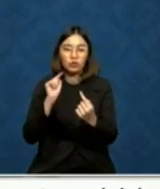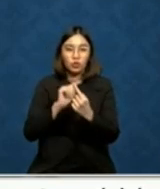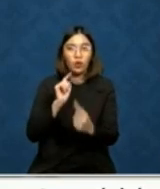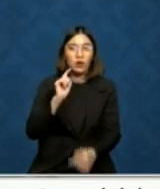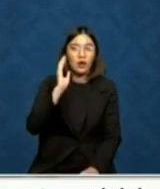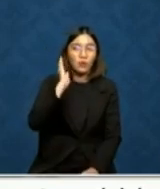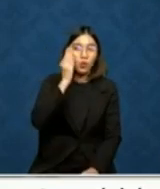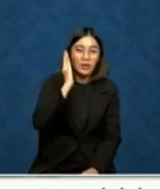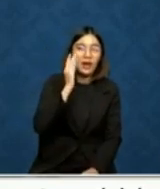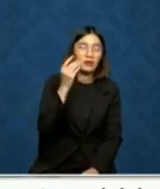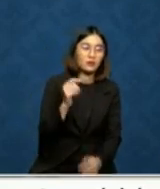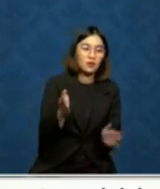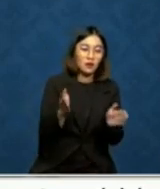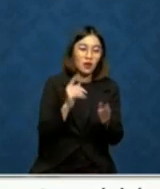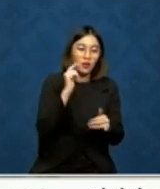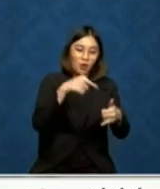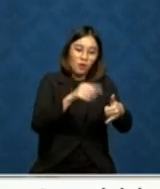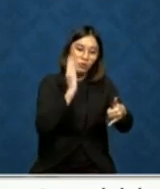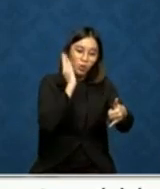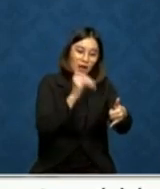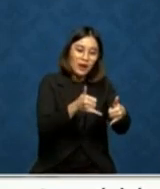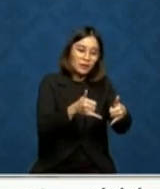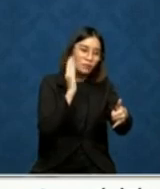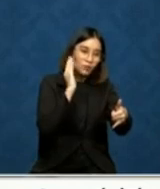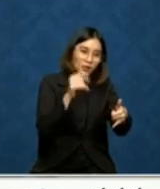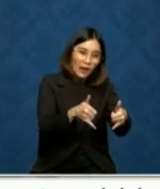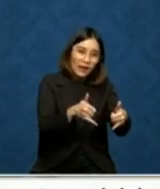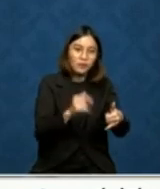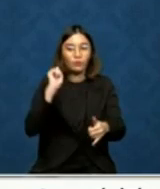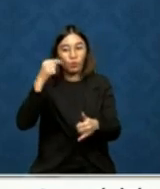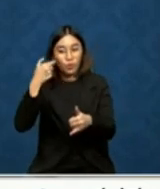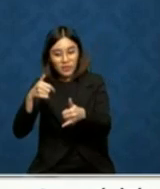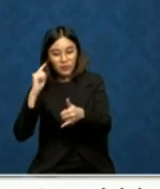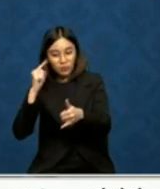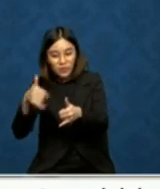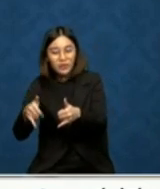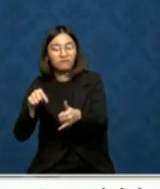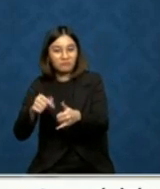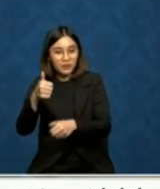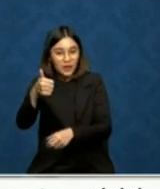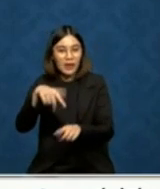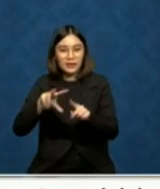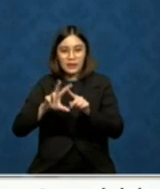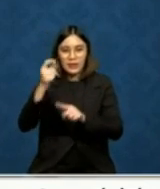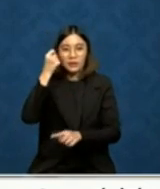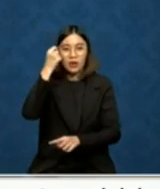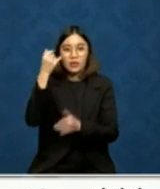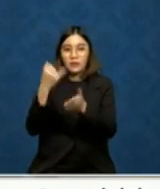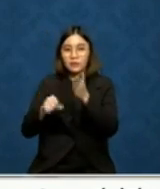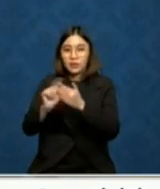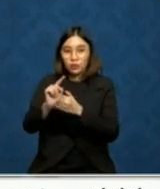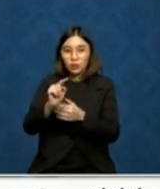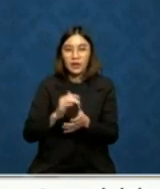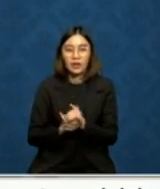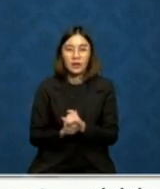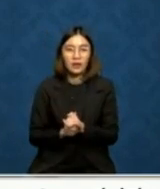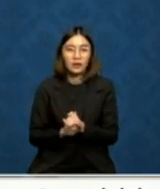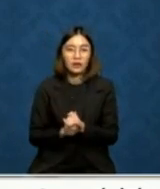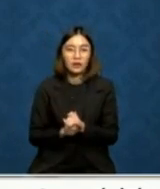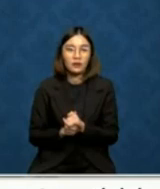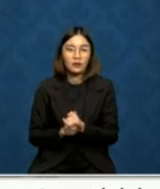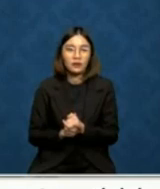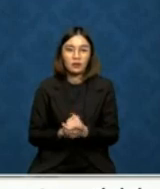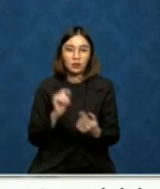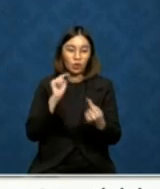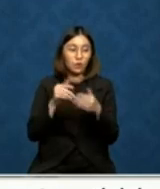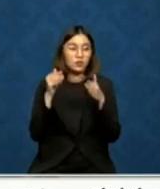ศเดียวกันหรือต่างเพศกันก็ตามค่ะประการที่3ค่ะเรามักจะเข้าใจผิดกันต่างๆนานาว่าเฉ